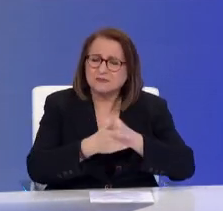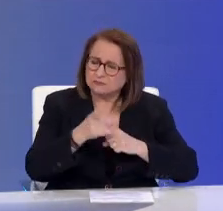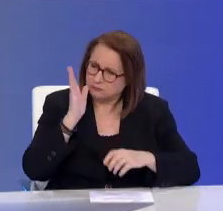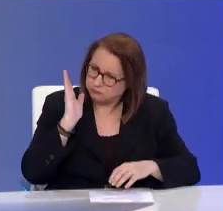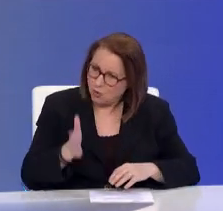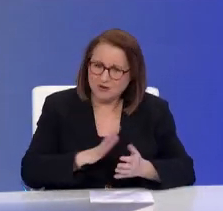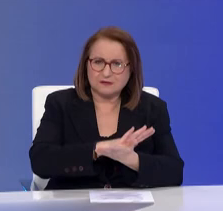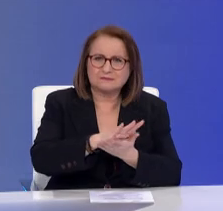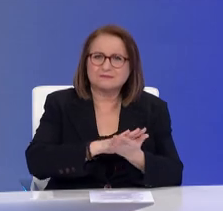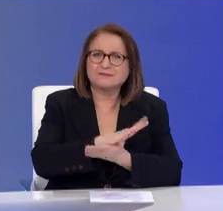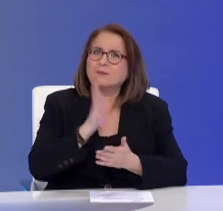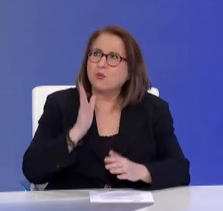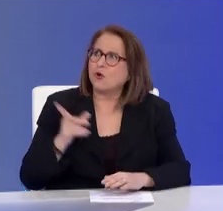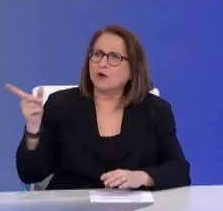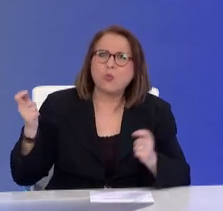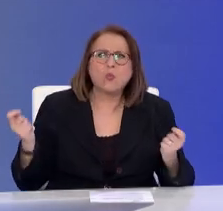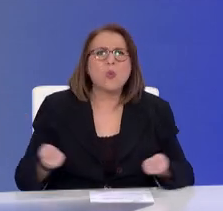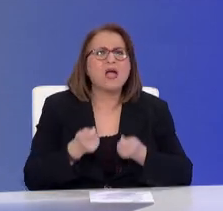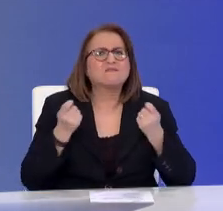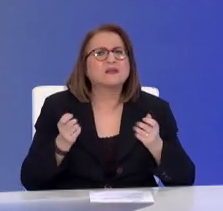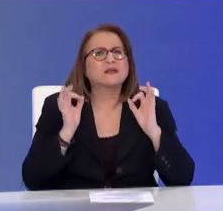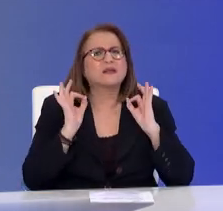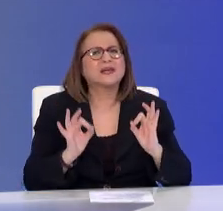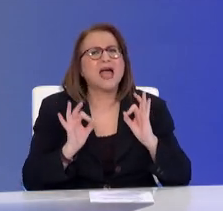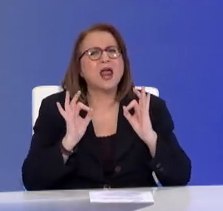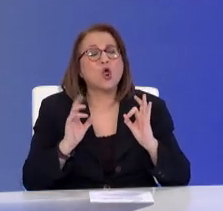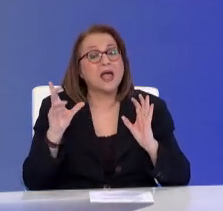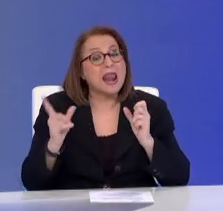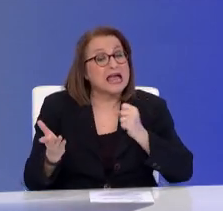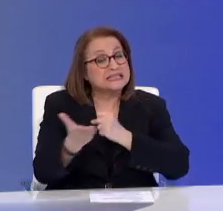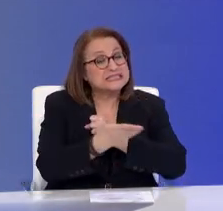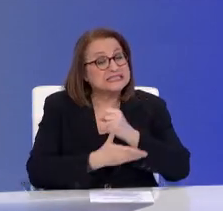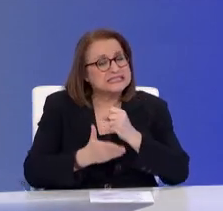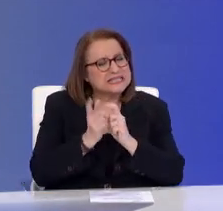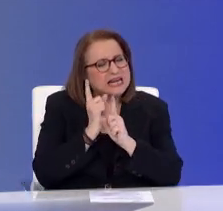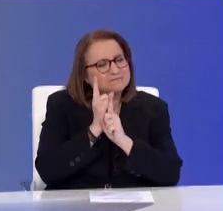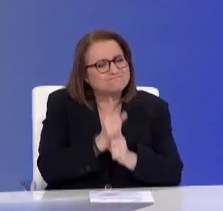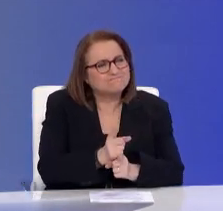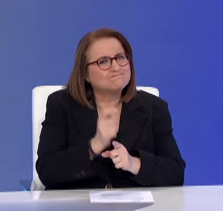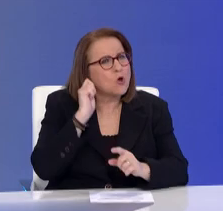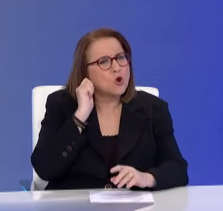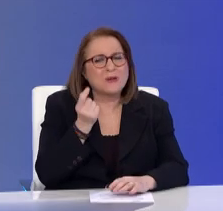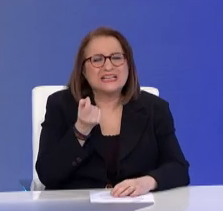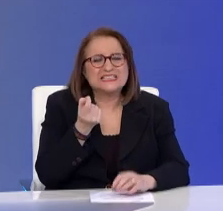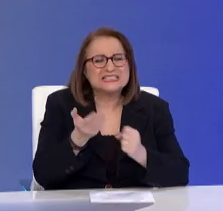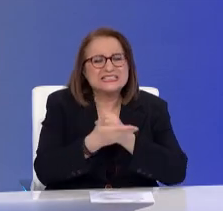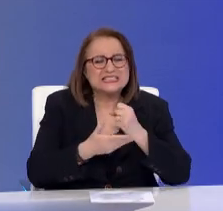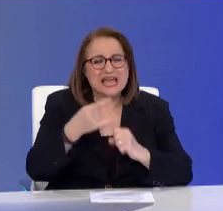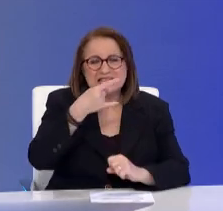πραγματικά μια παραδοσιακή ποικιλία της Ελλάδας. Κάπως έτσι